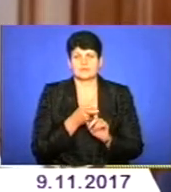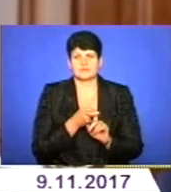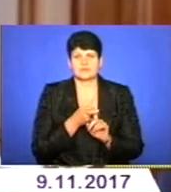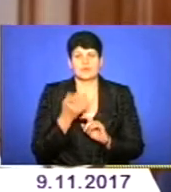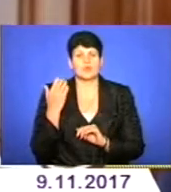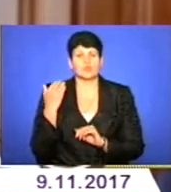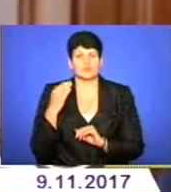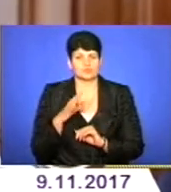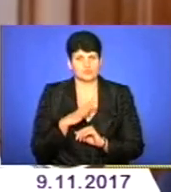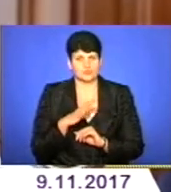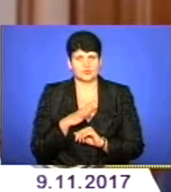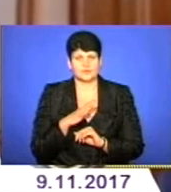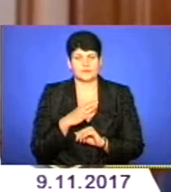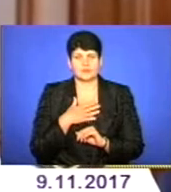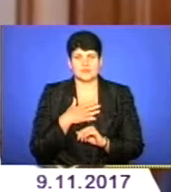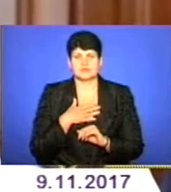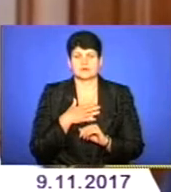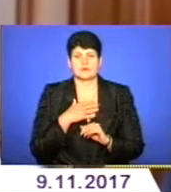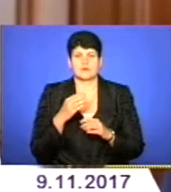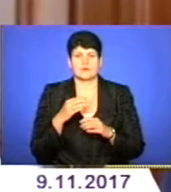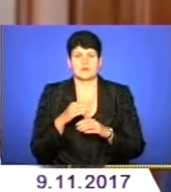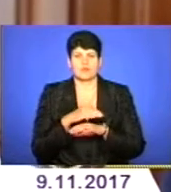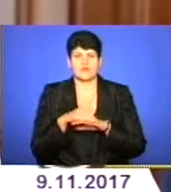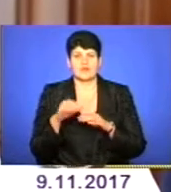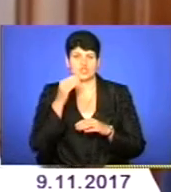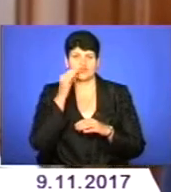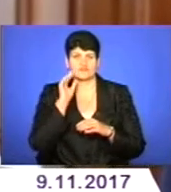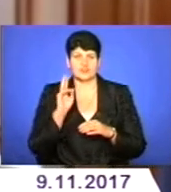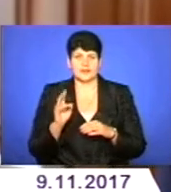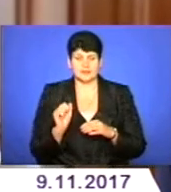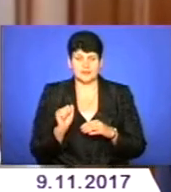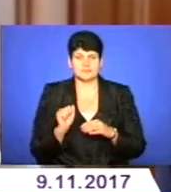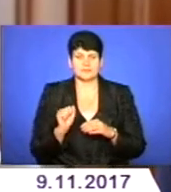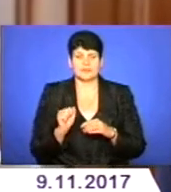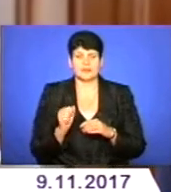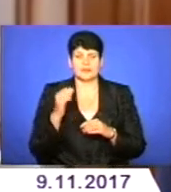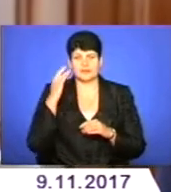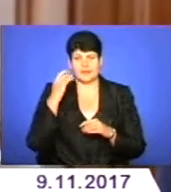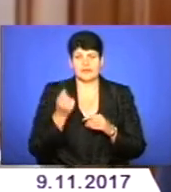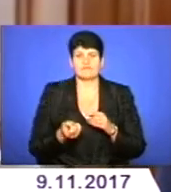минулому нашого бульвару Шевченка. Ідея виникла